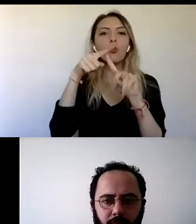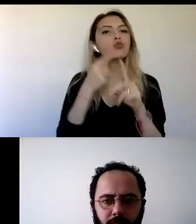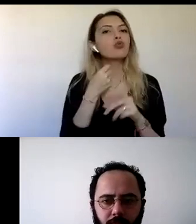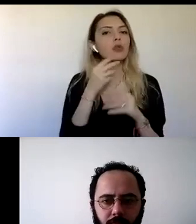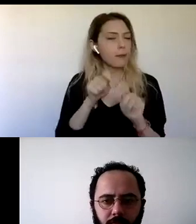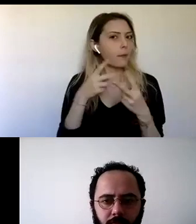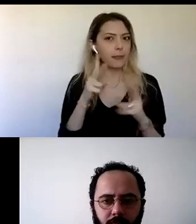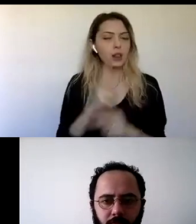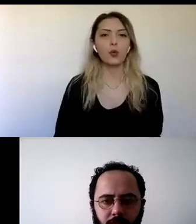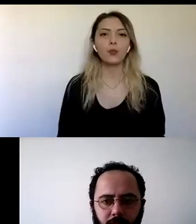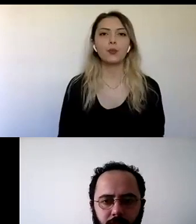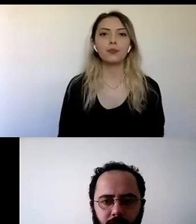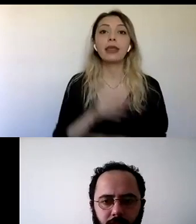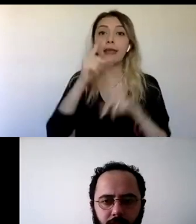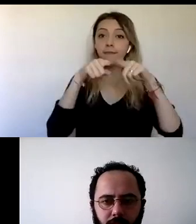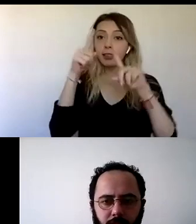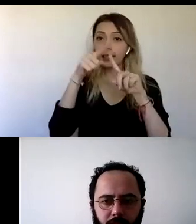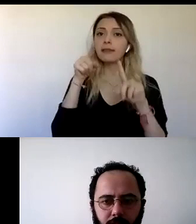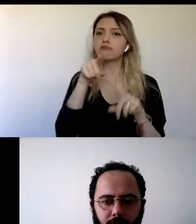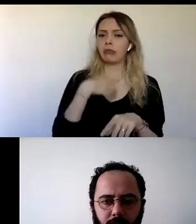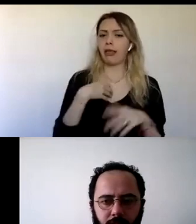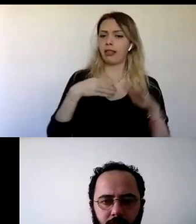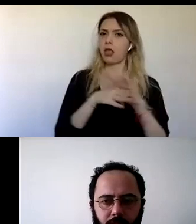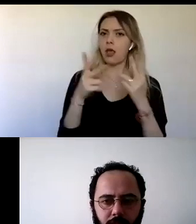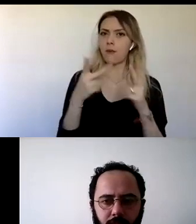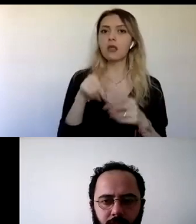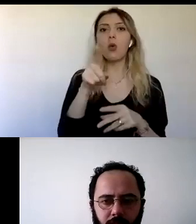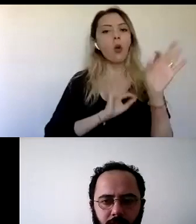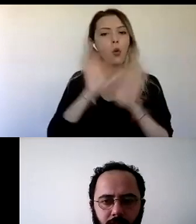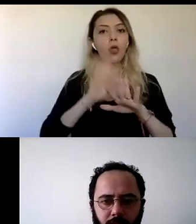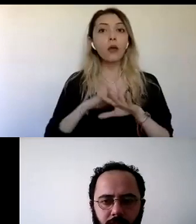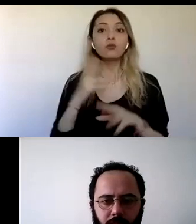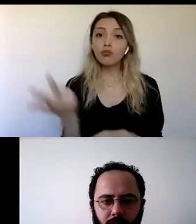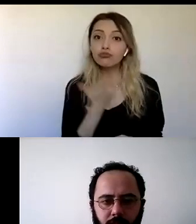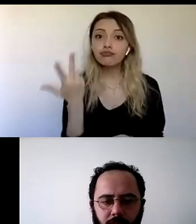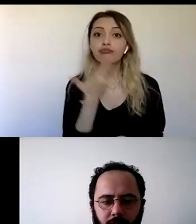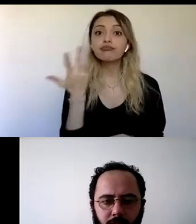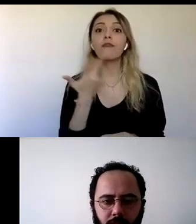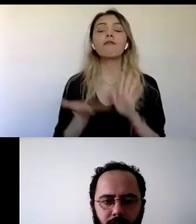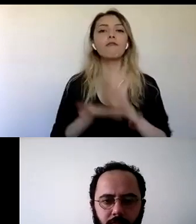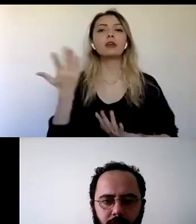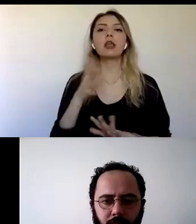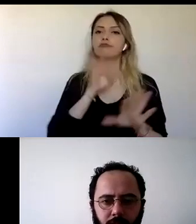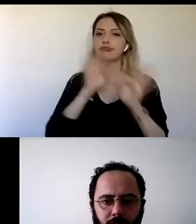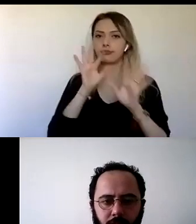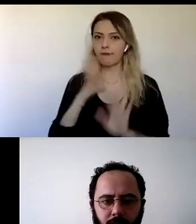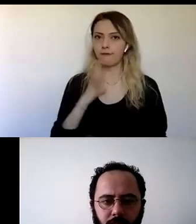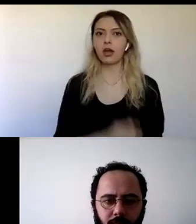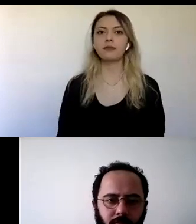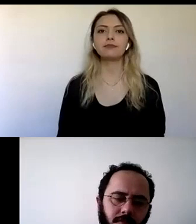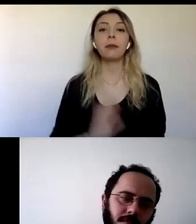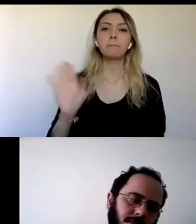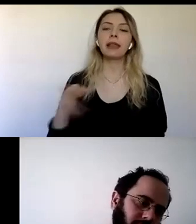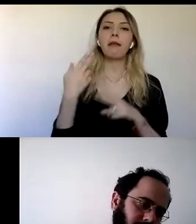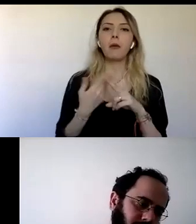İçine girerseniz aslında farklı farklı seçenekleri de var. İşte bir web sitesine haber girdiği zaman bana o web sitesindeki haberi mail at. Ya da işte